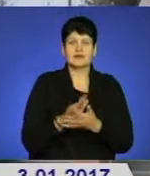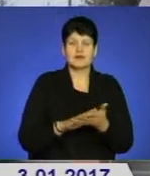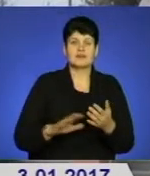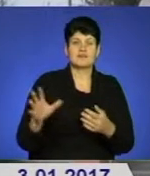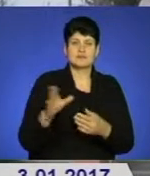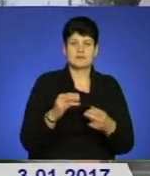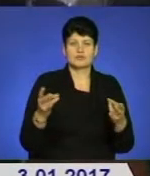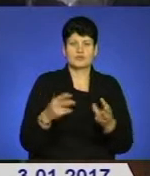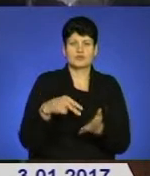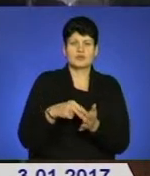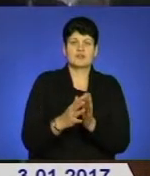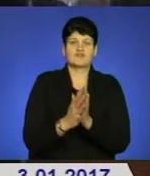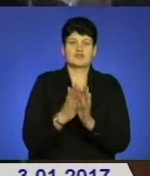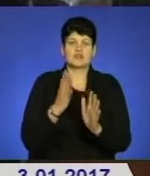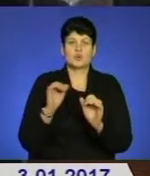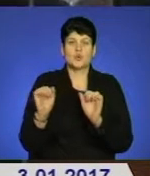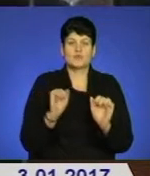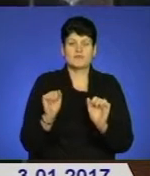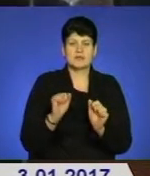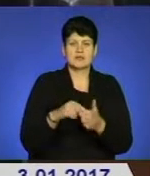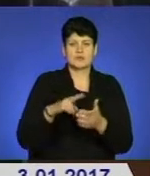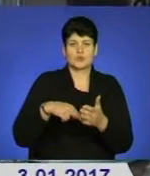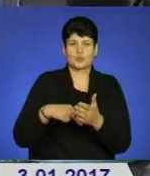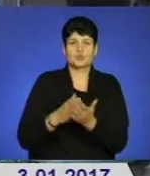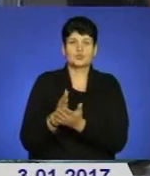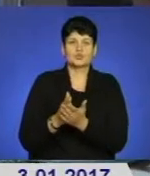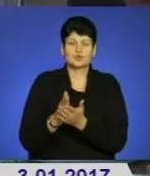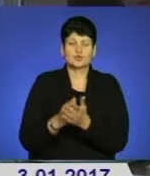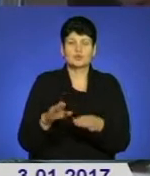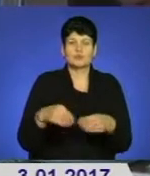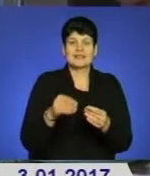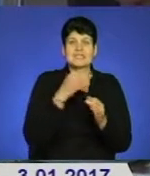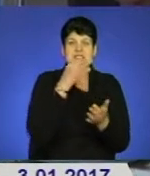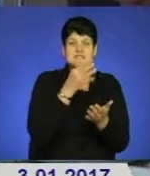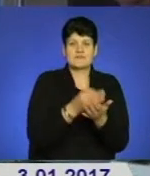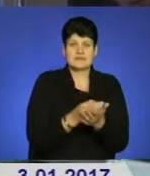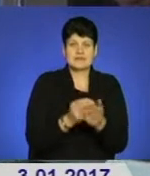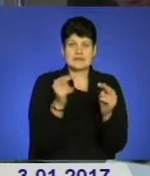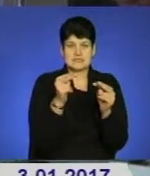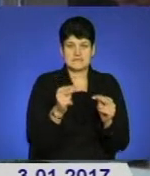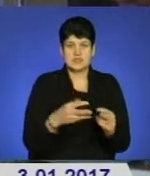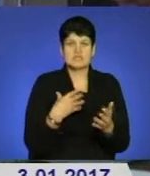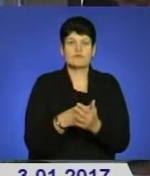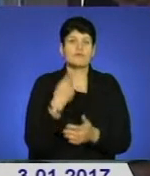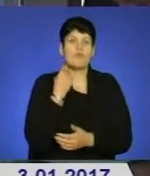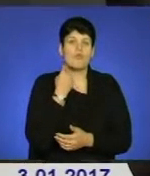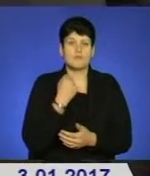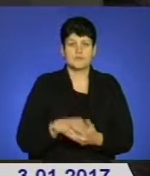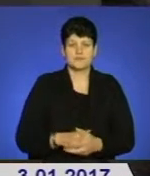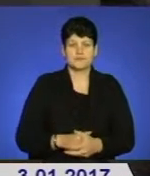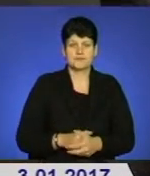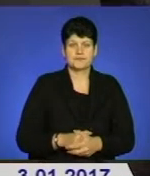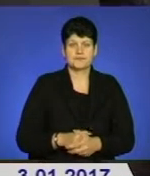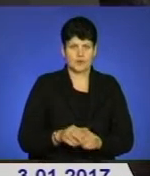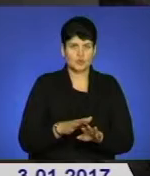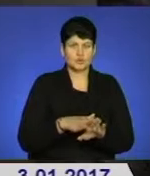усім потрібно вистояти в черзі до управлінь фіскальної служби, аби подати звітність та звірити свою заборгованість. Тут довго